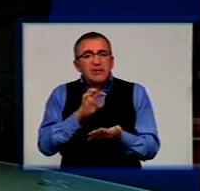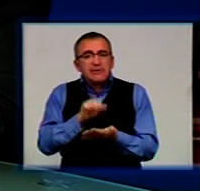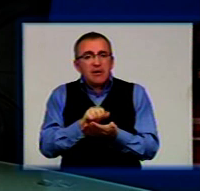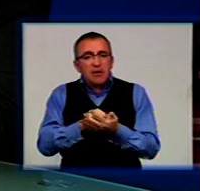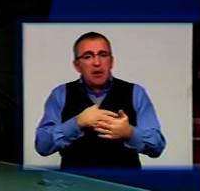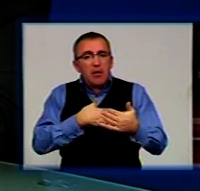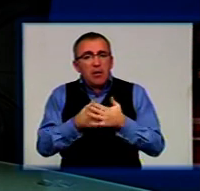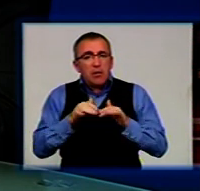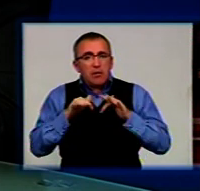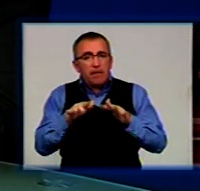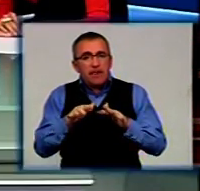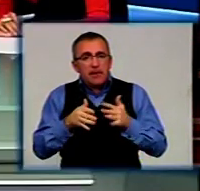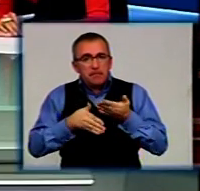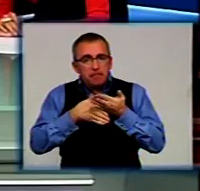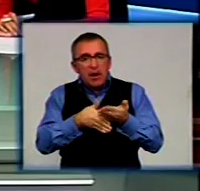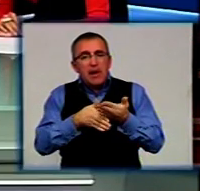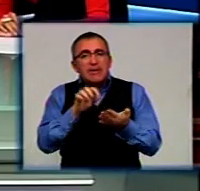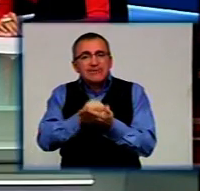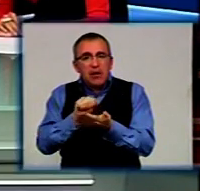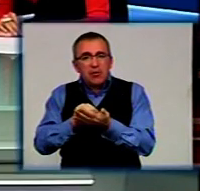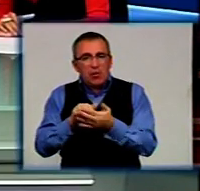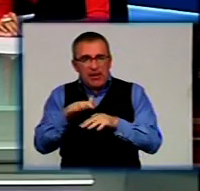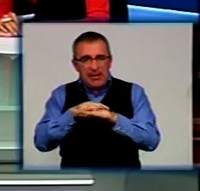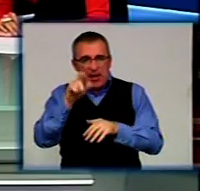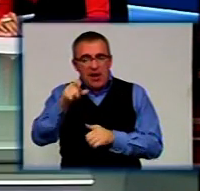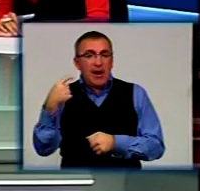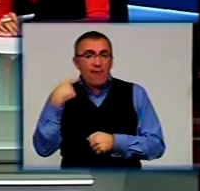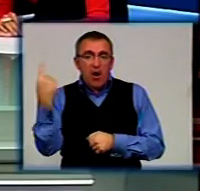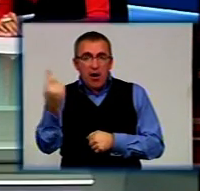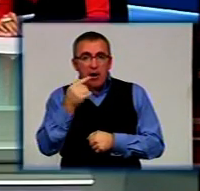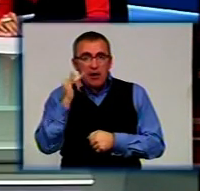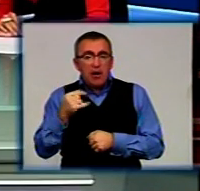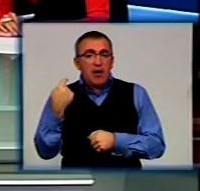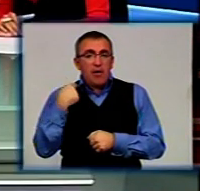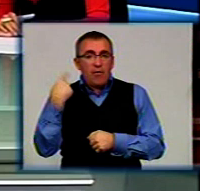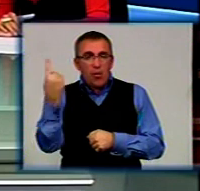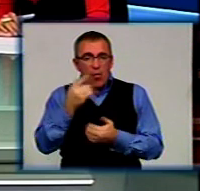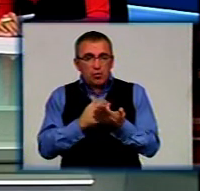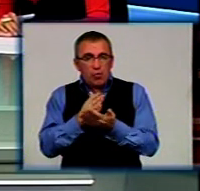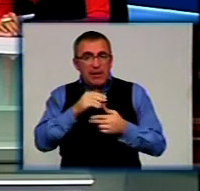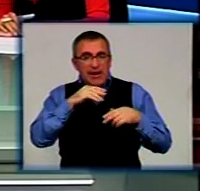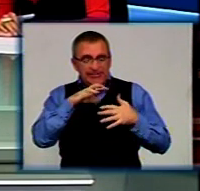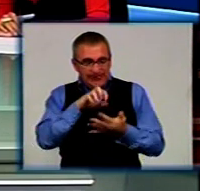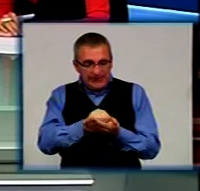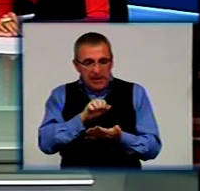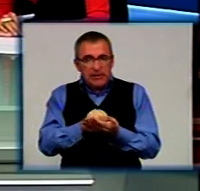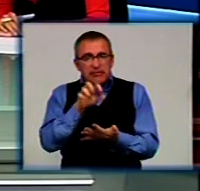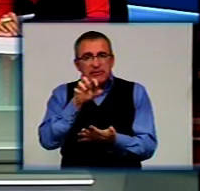активні заходи сприяння зайнятості населення. Кіровоградська область і Кіровоградська обласна служба зайнятості займає